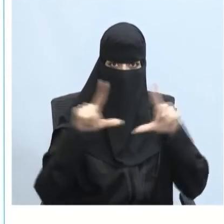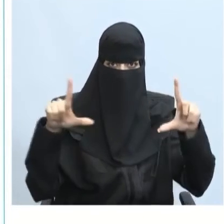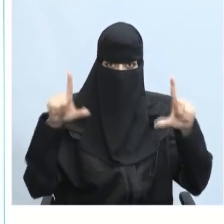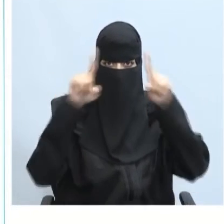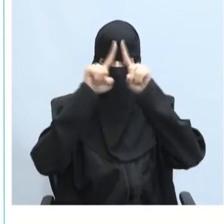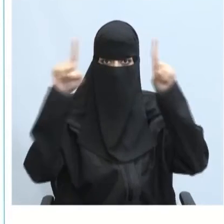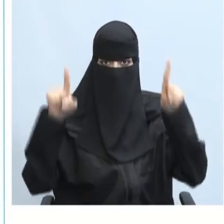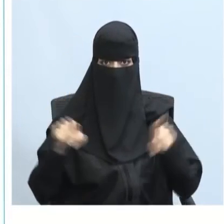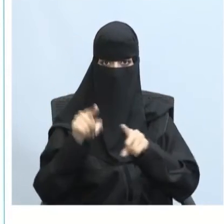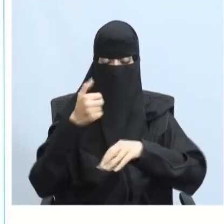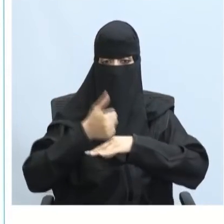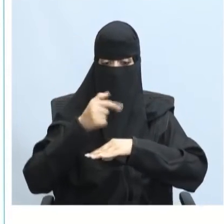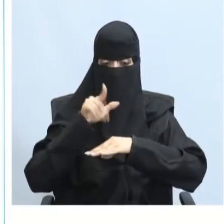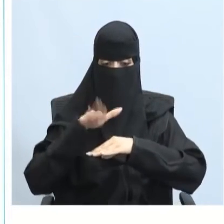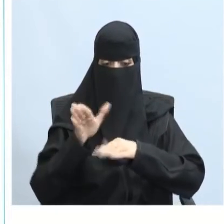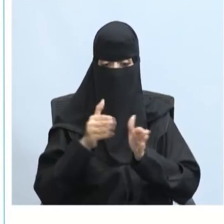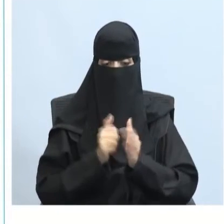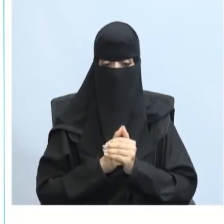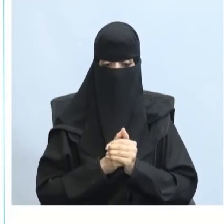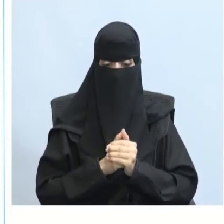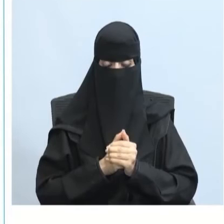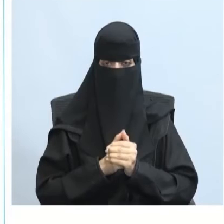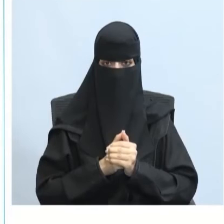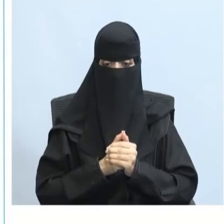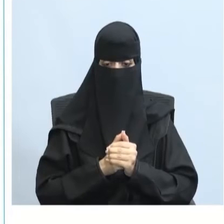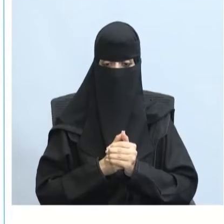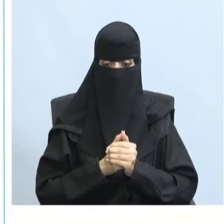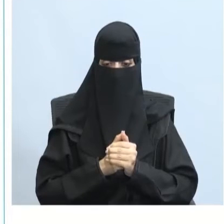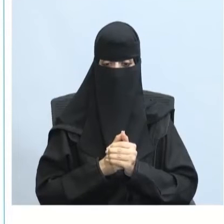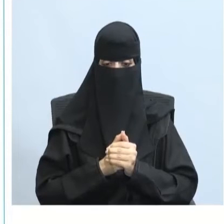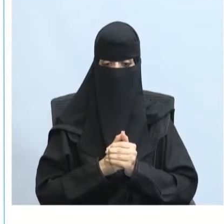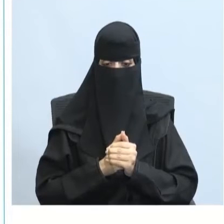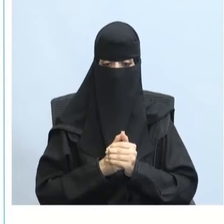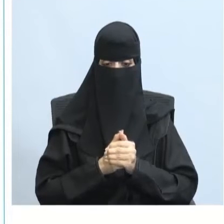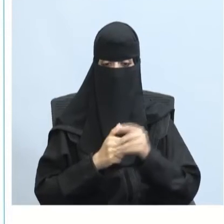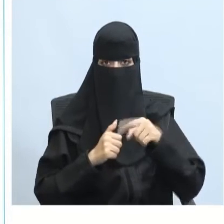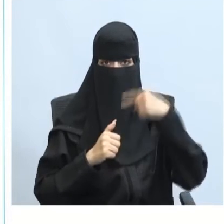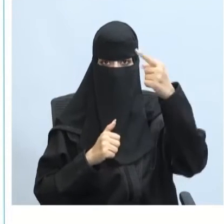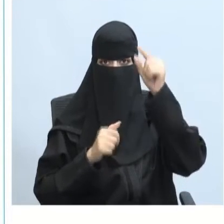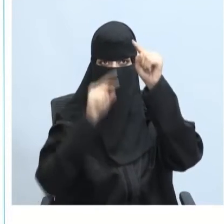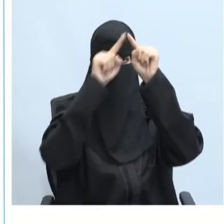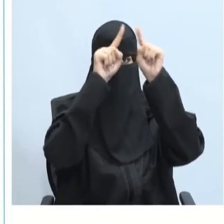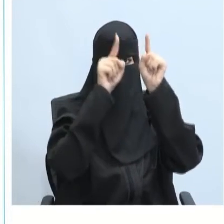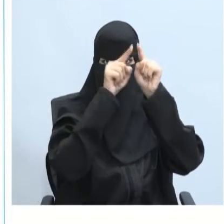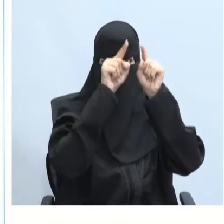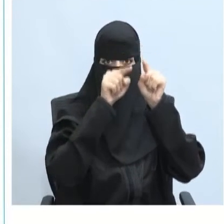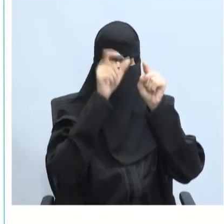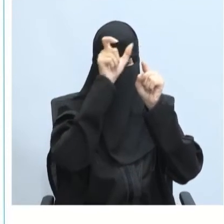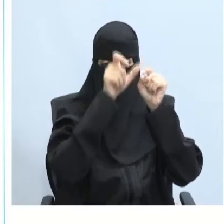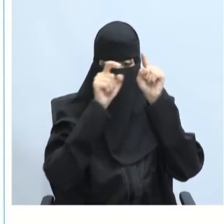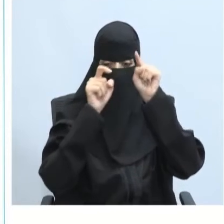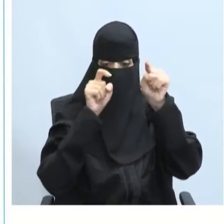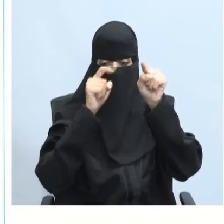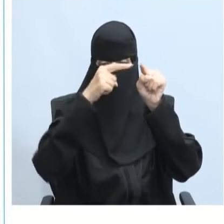الواجهه الرئيسيه ريسورس اللي وارد روح الى شامل او